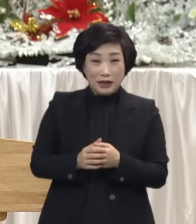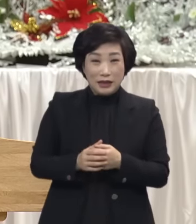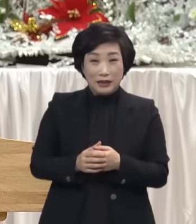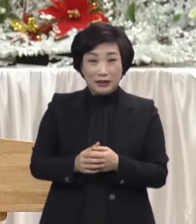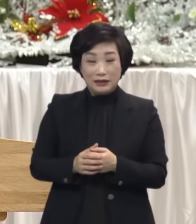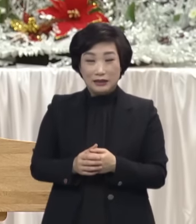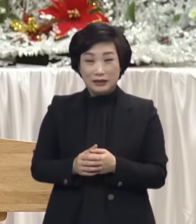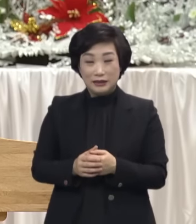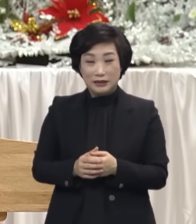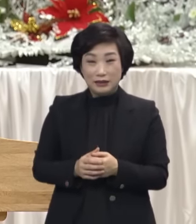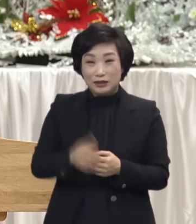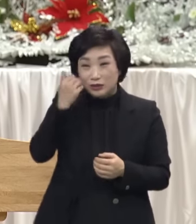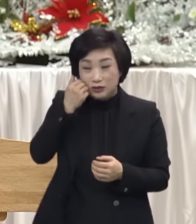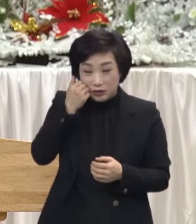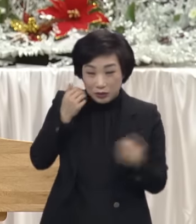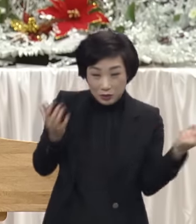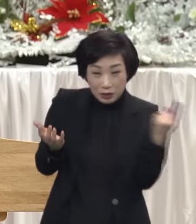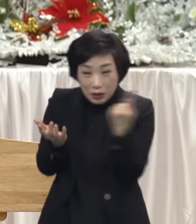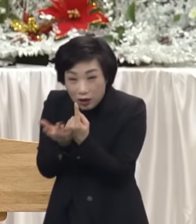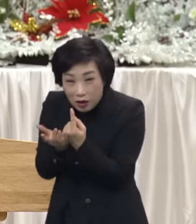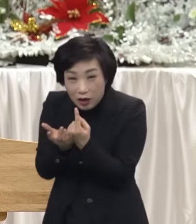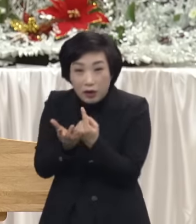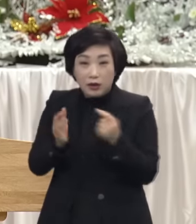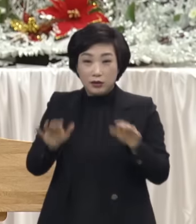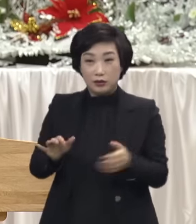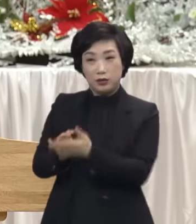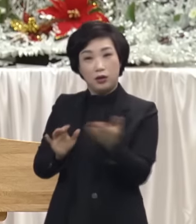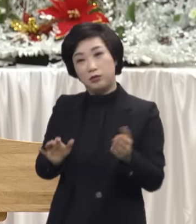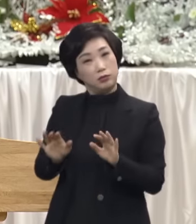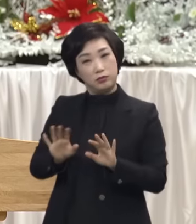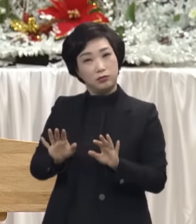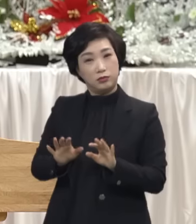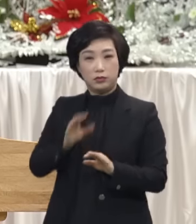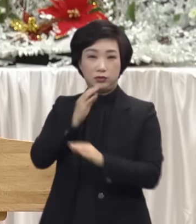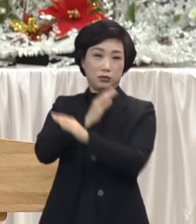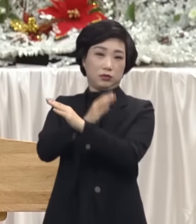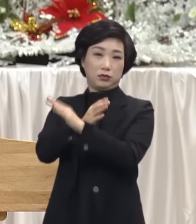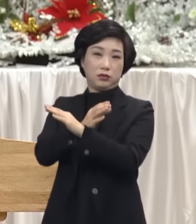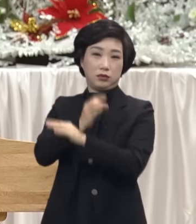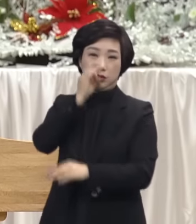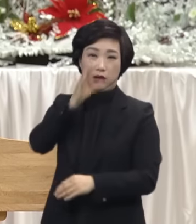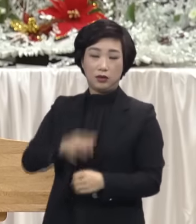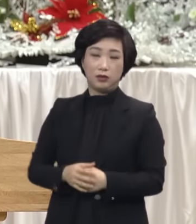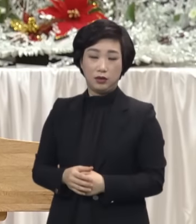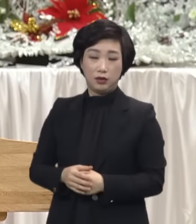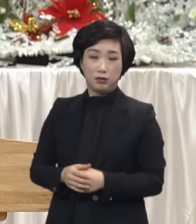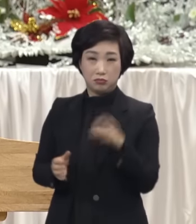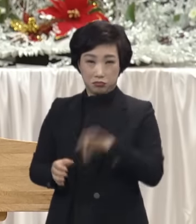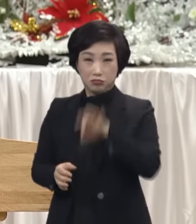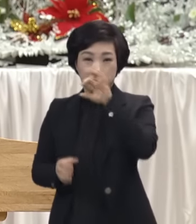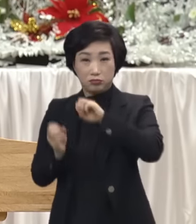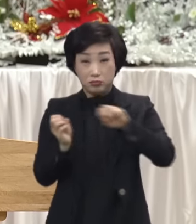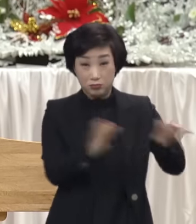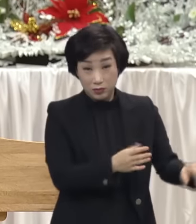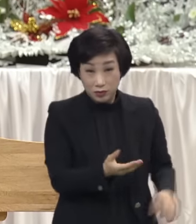가운데 뛰어들었어도 절대로 안 된다. 절대로 안